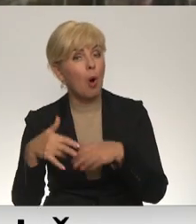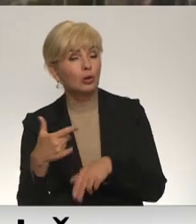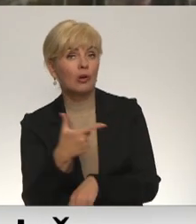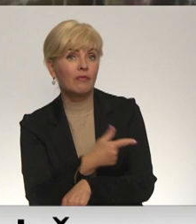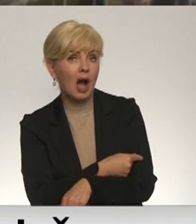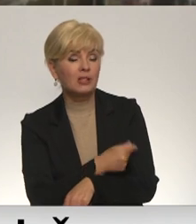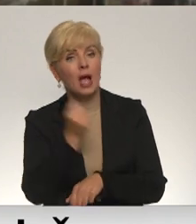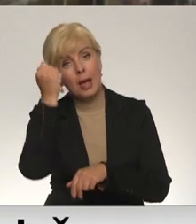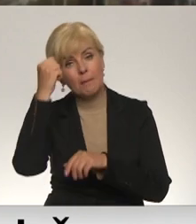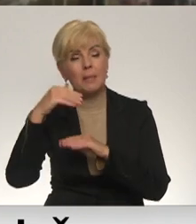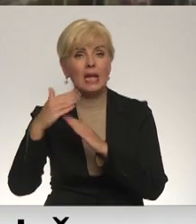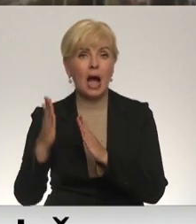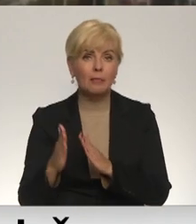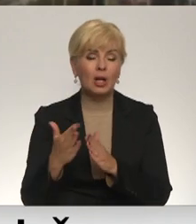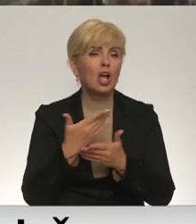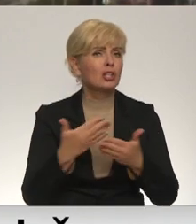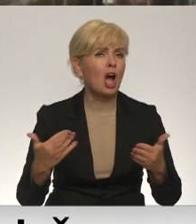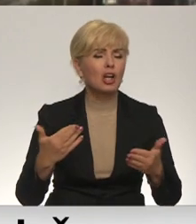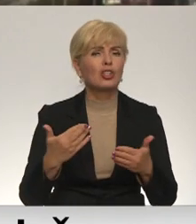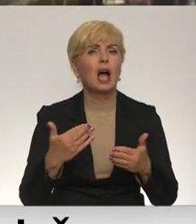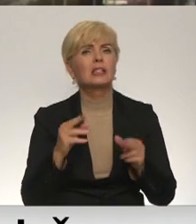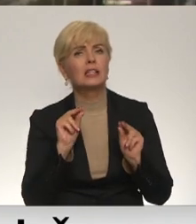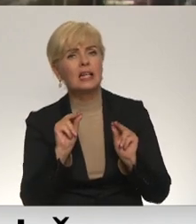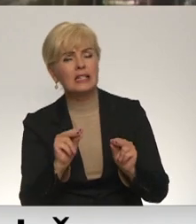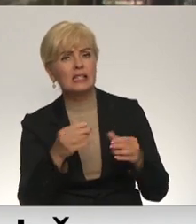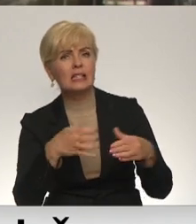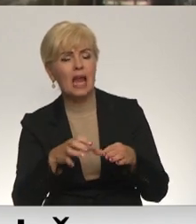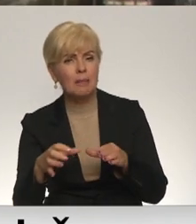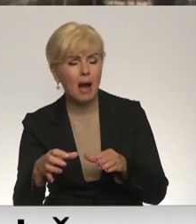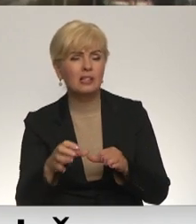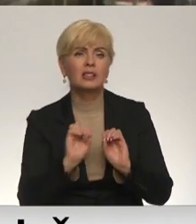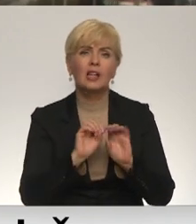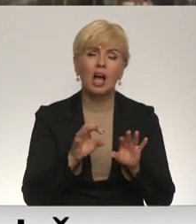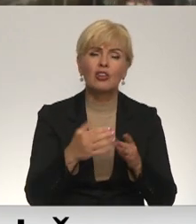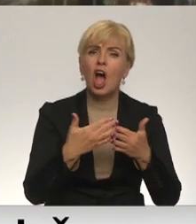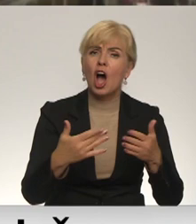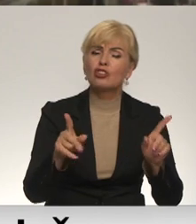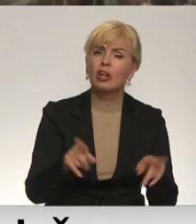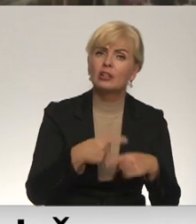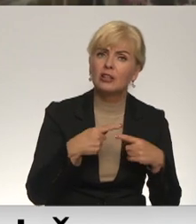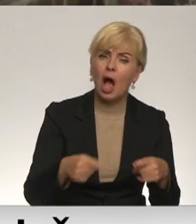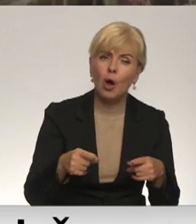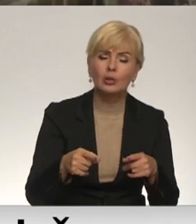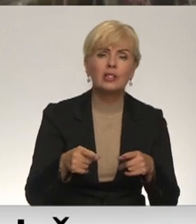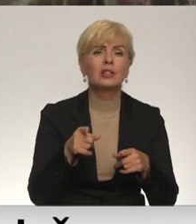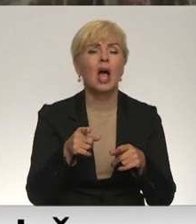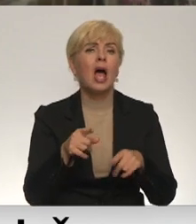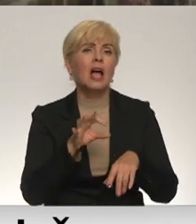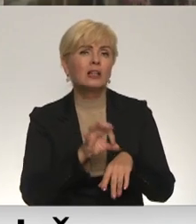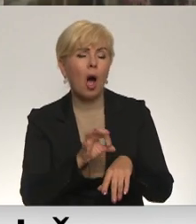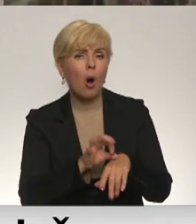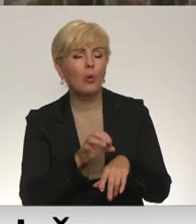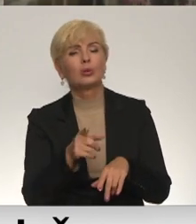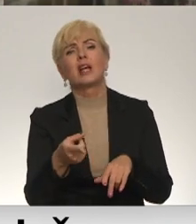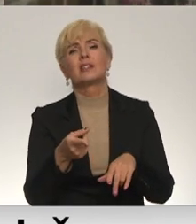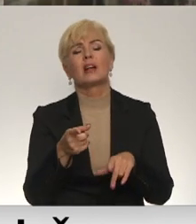un pieminekļiem, dažādi reliģijas un vēstures traktējumi, atšķirīgas tautības, rases, seksuāla orientācija un daudz kas cits